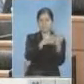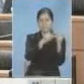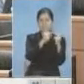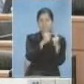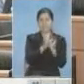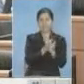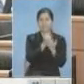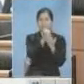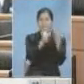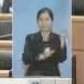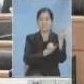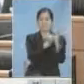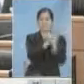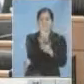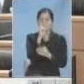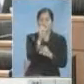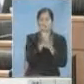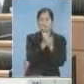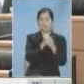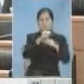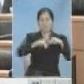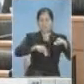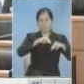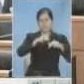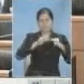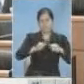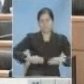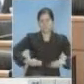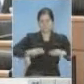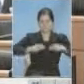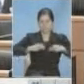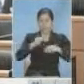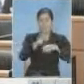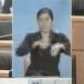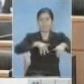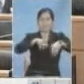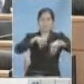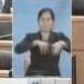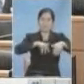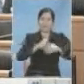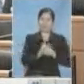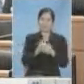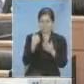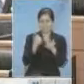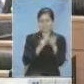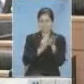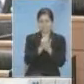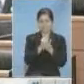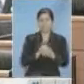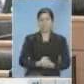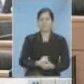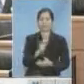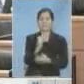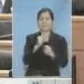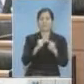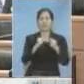การปกครองที่บอกว่าบำบัดทุกข์บำรุงสุขนะครับอันนี้ก็เป็นเรื่องจริงที่กรม